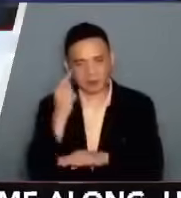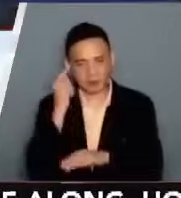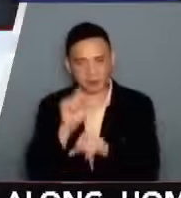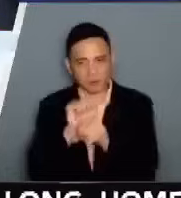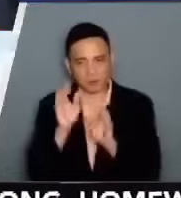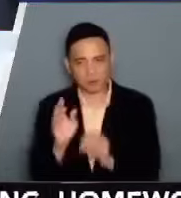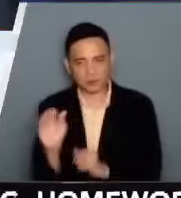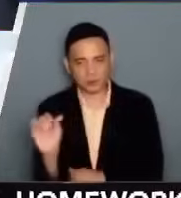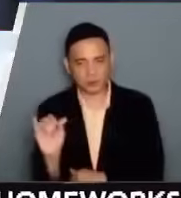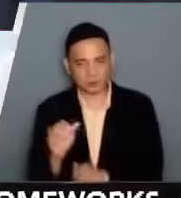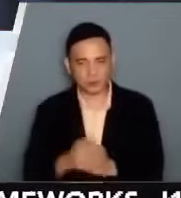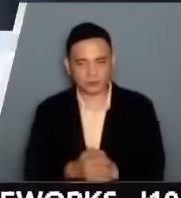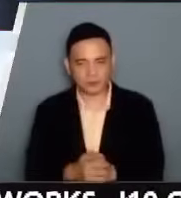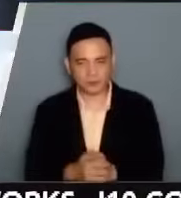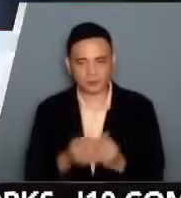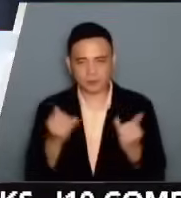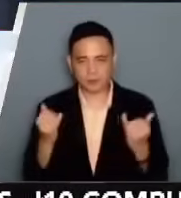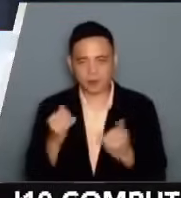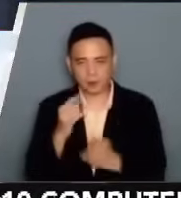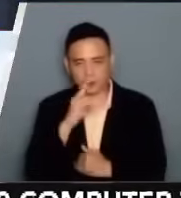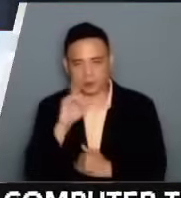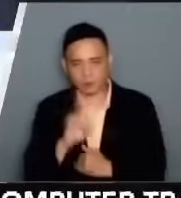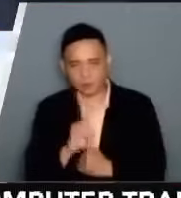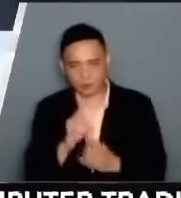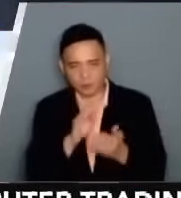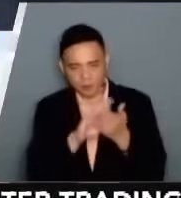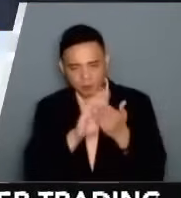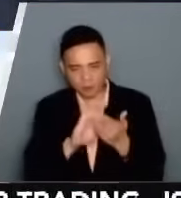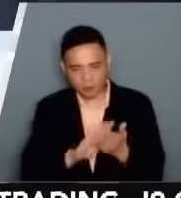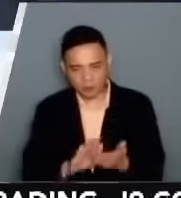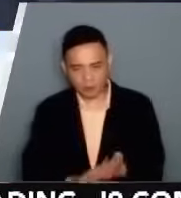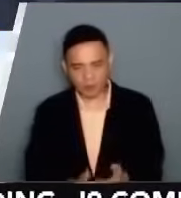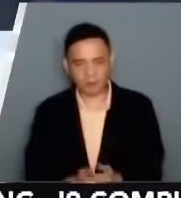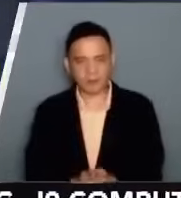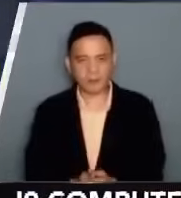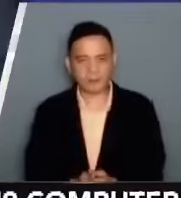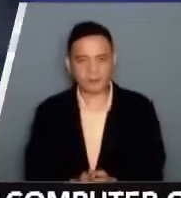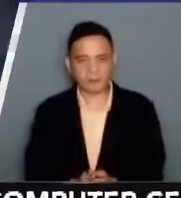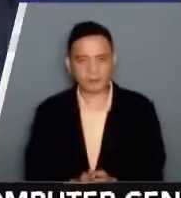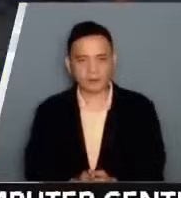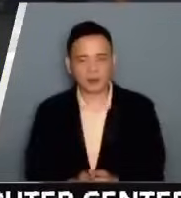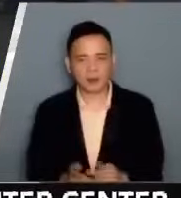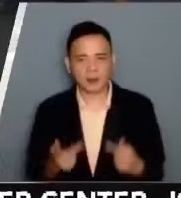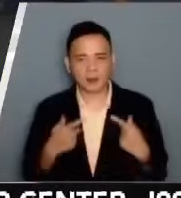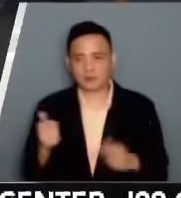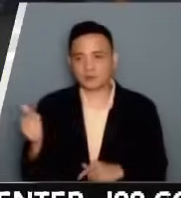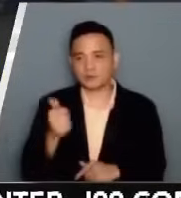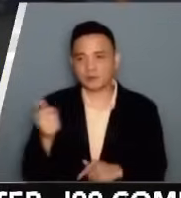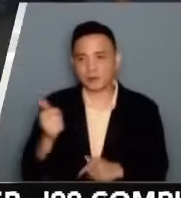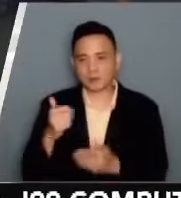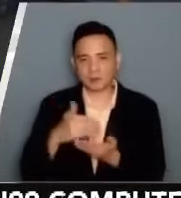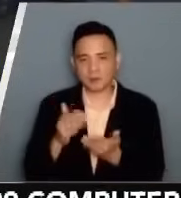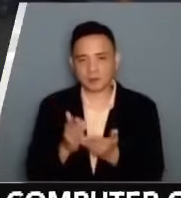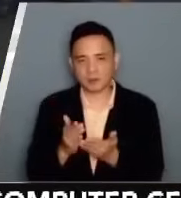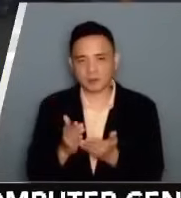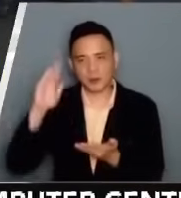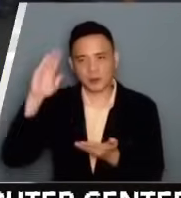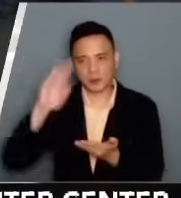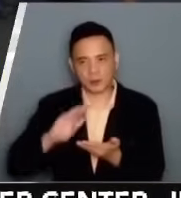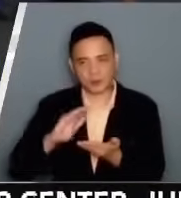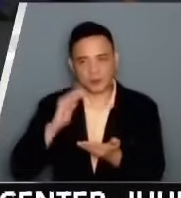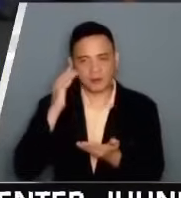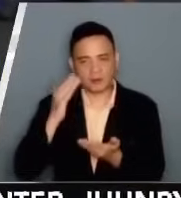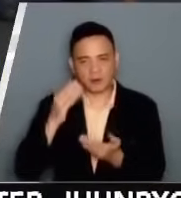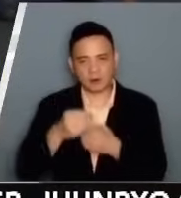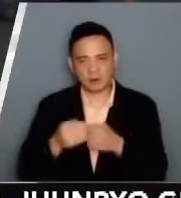na ang executive order para dito. Mas maliit naman ang inilaang travel budget ng Office of the President sa susunod na